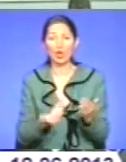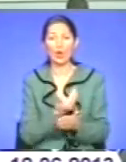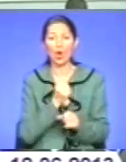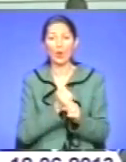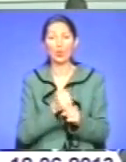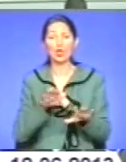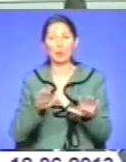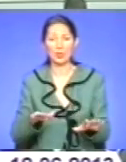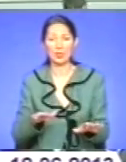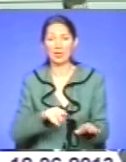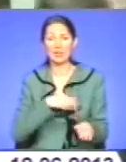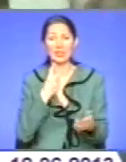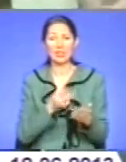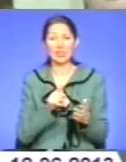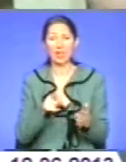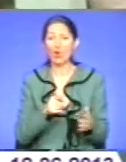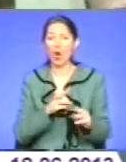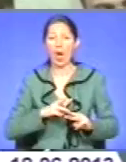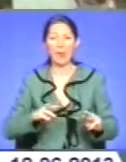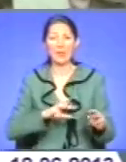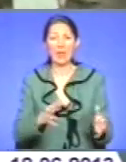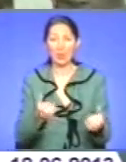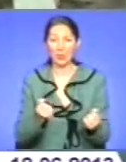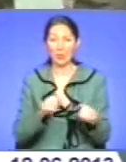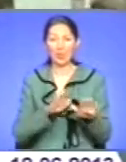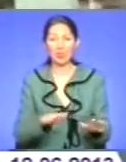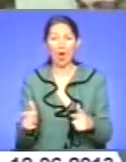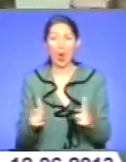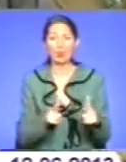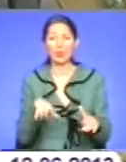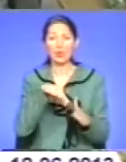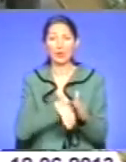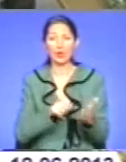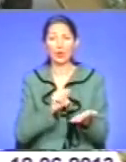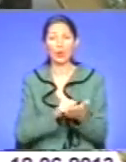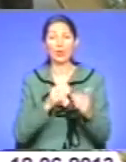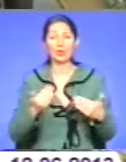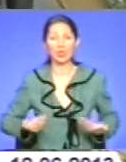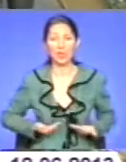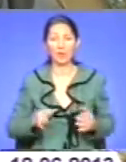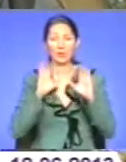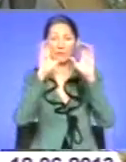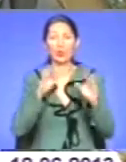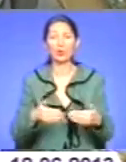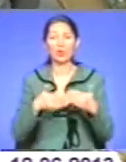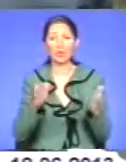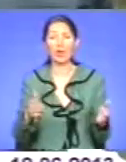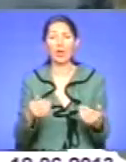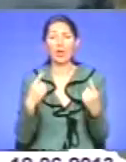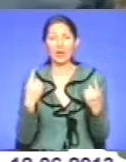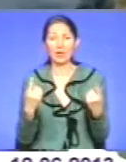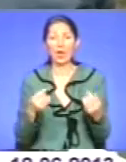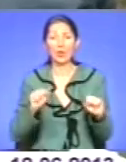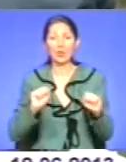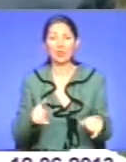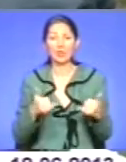що парламентарії його поки не ухвалили, на місцях уже готуються втілювати документ у життя. Закон розкриває широкі можливості для вирішення економічних